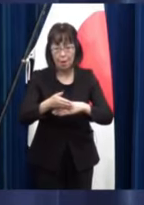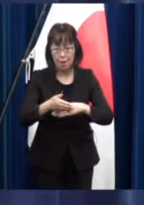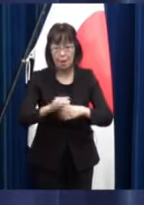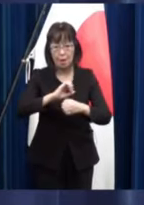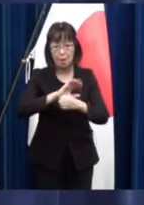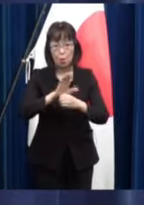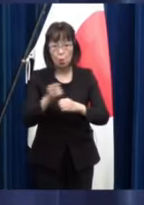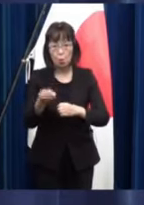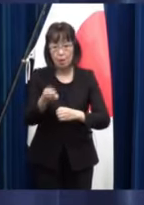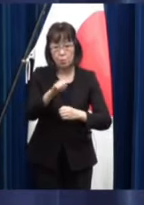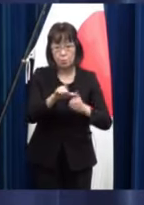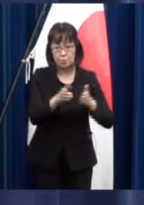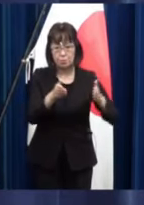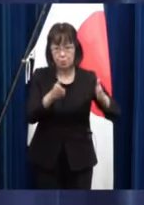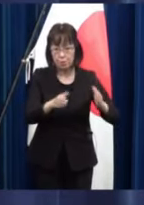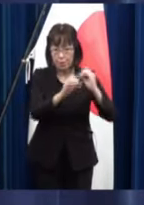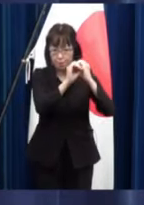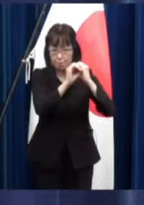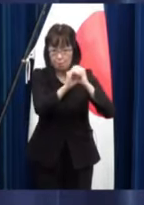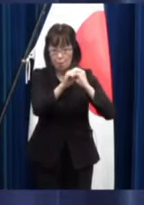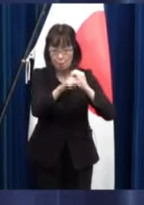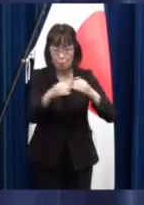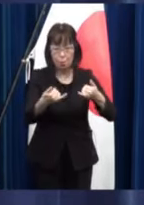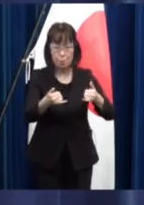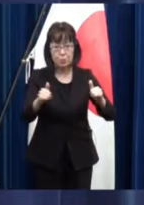て集中的に